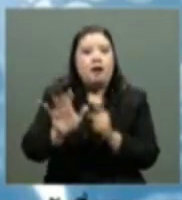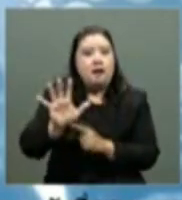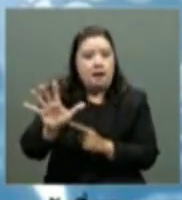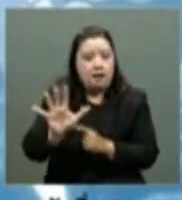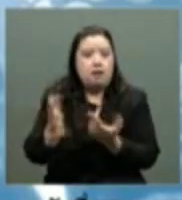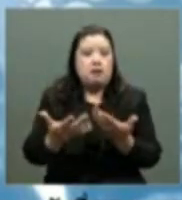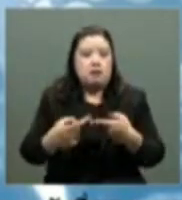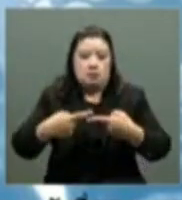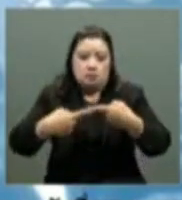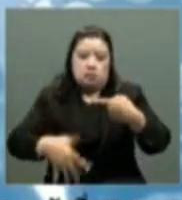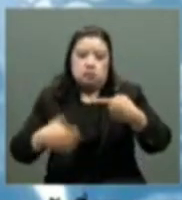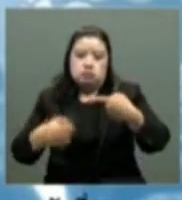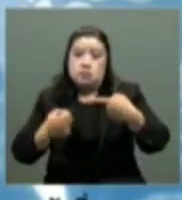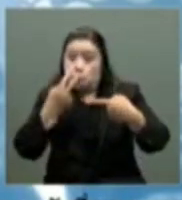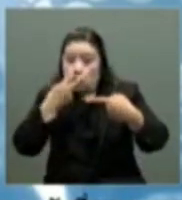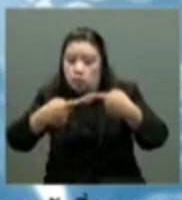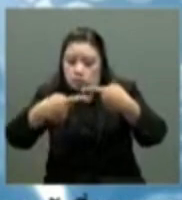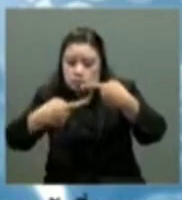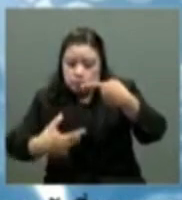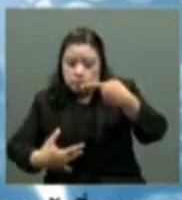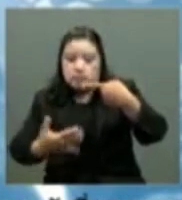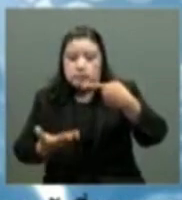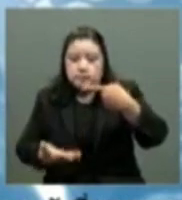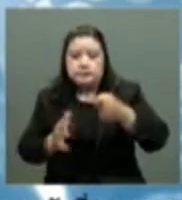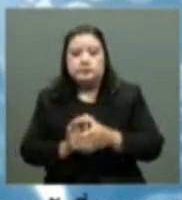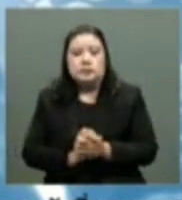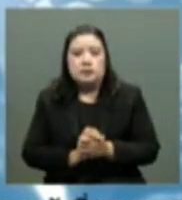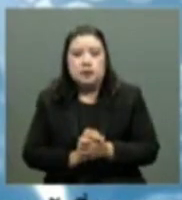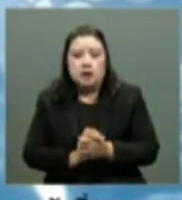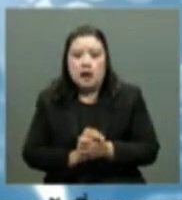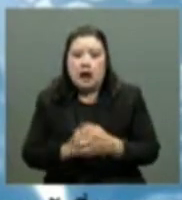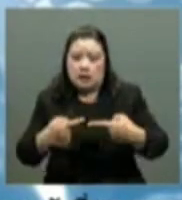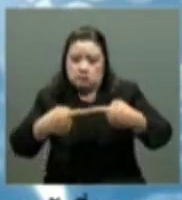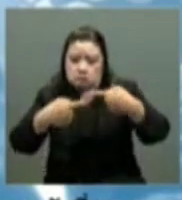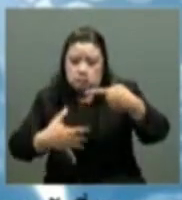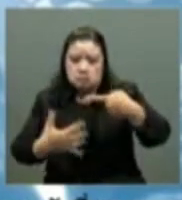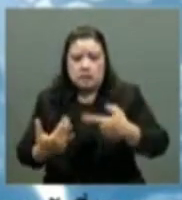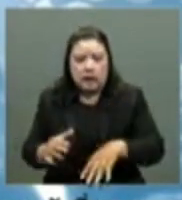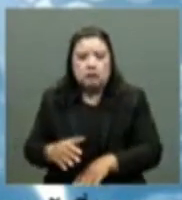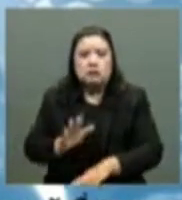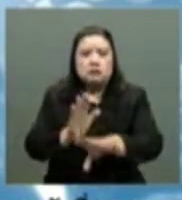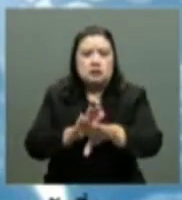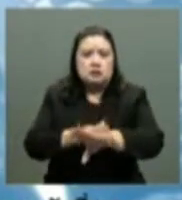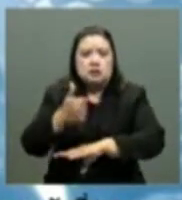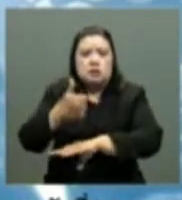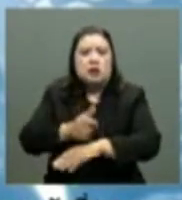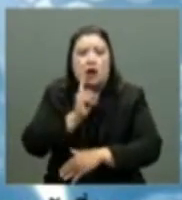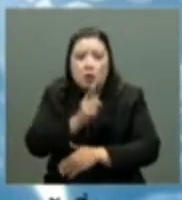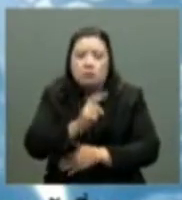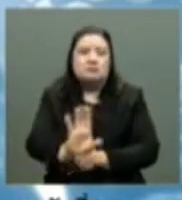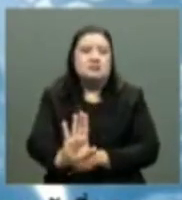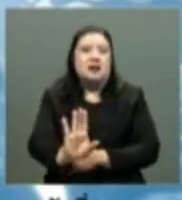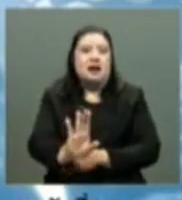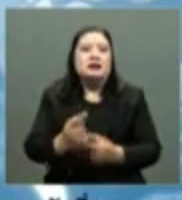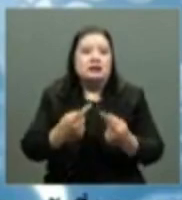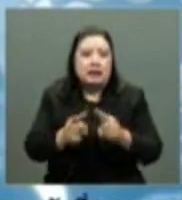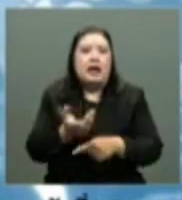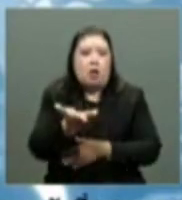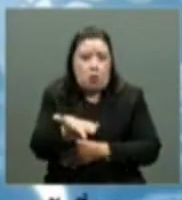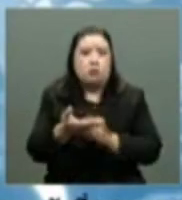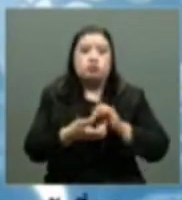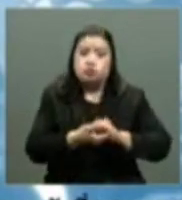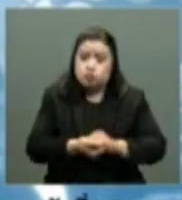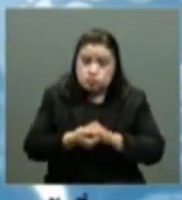10อันดับนี้หยุดอย่างนี้นะครับไม่ได้ต้องการเอาอันดับนี้มาว่ากล่าวกับจังหวัดแต่อย่างใดนะครับแต่ว่าขอความร่ว